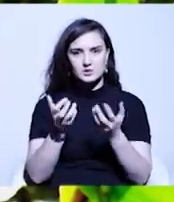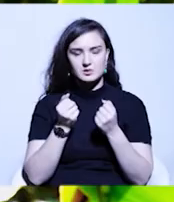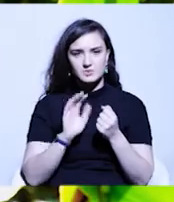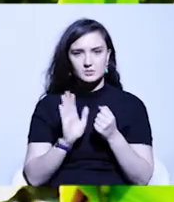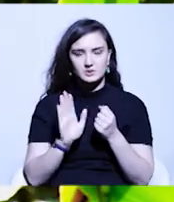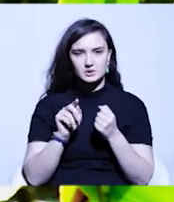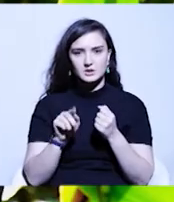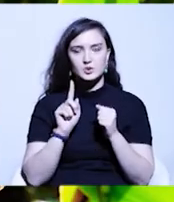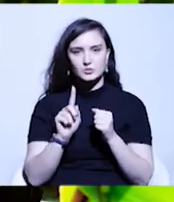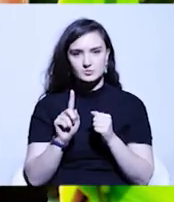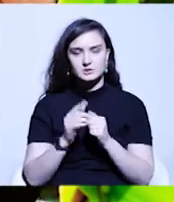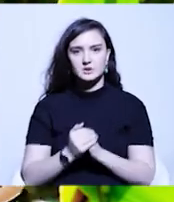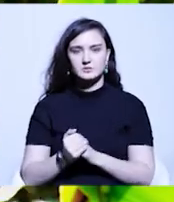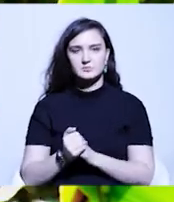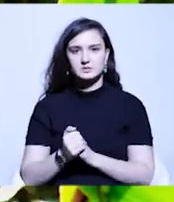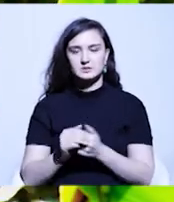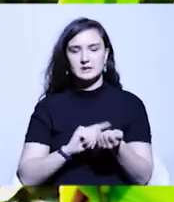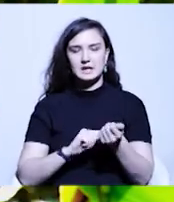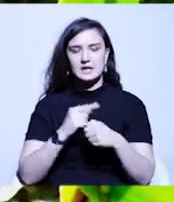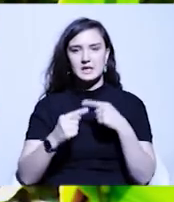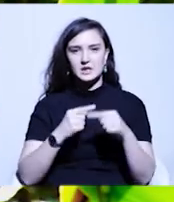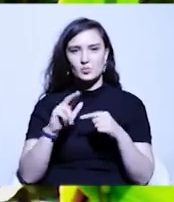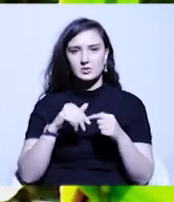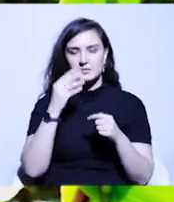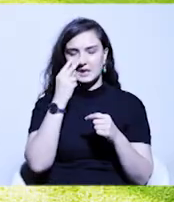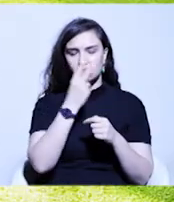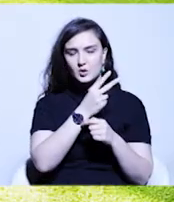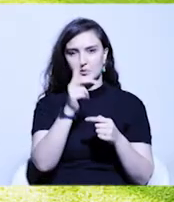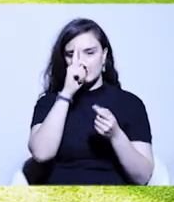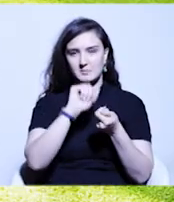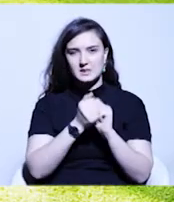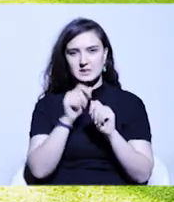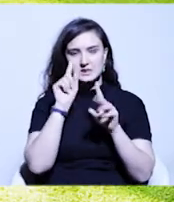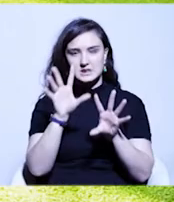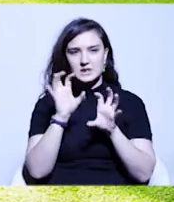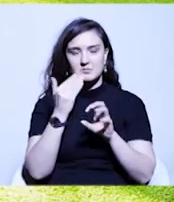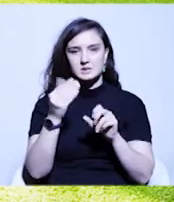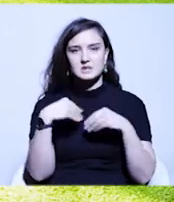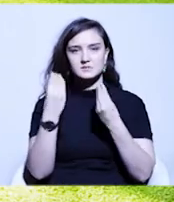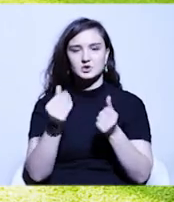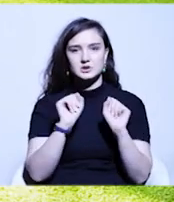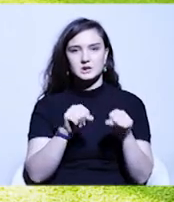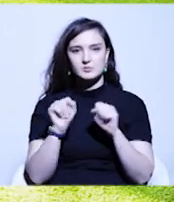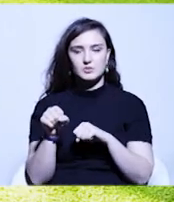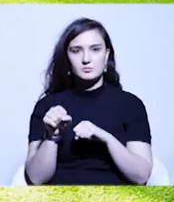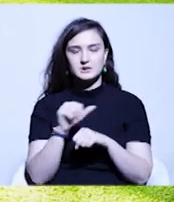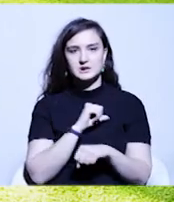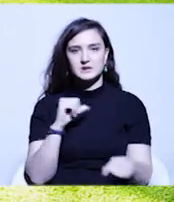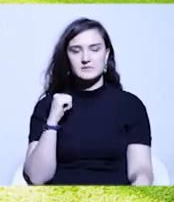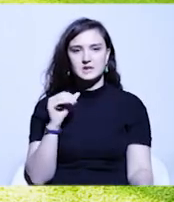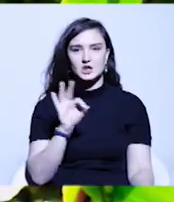მიუღია, თუმცა გენეტიკური და მხედველობითი მეხსიერება მას აძლევდა შესაძლებლობას